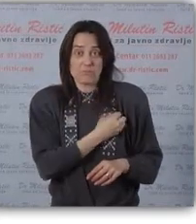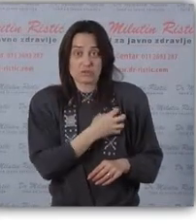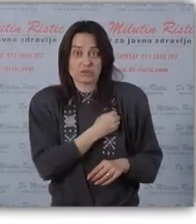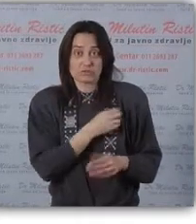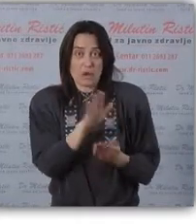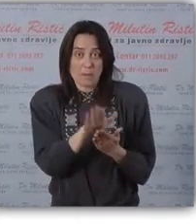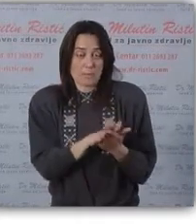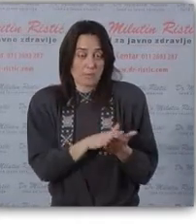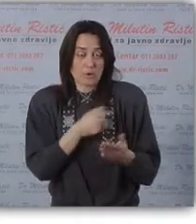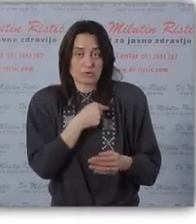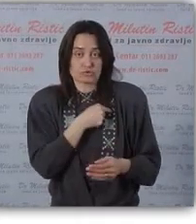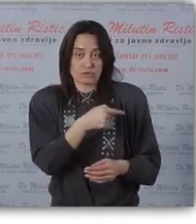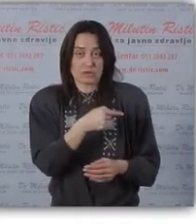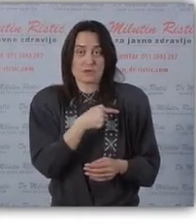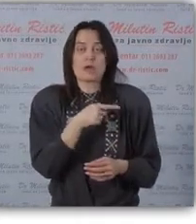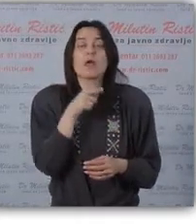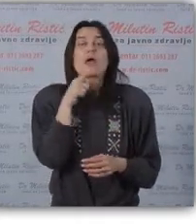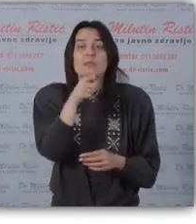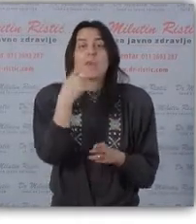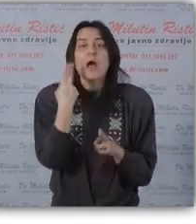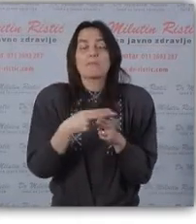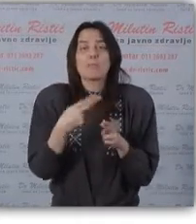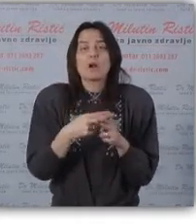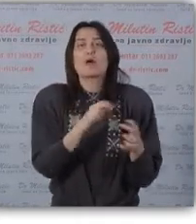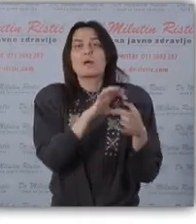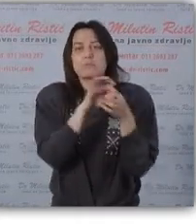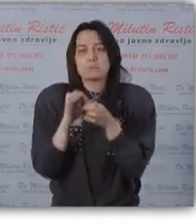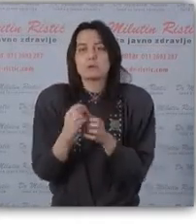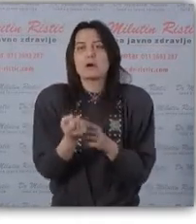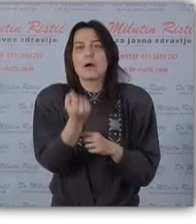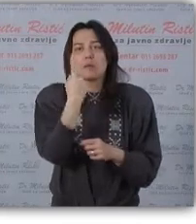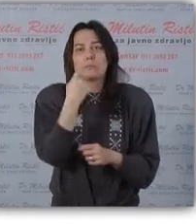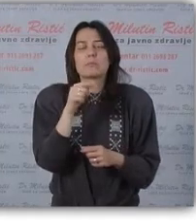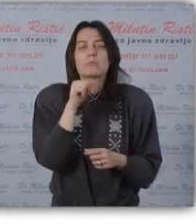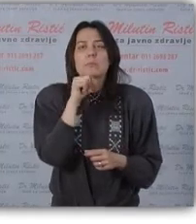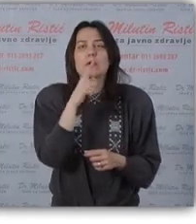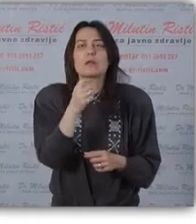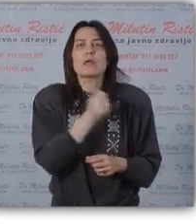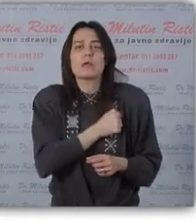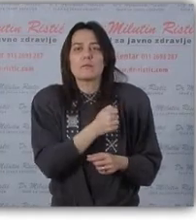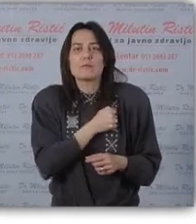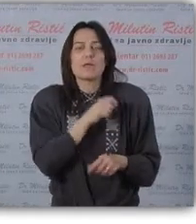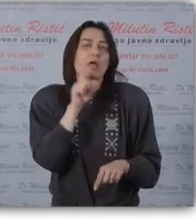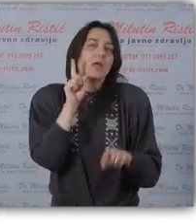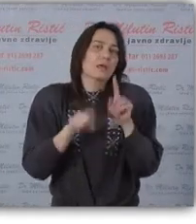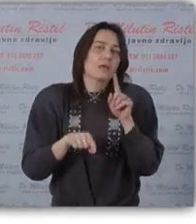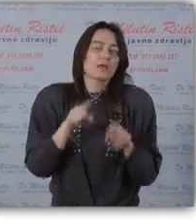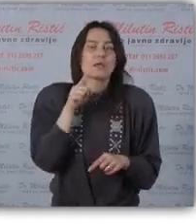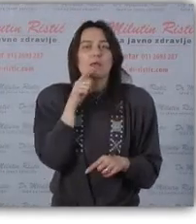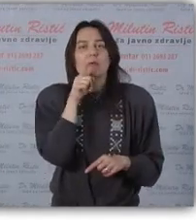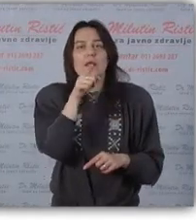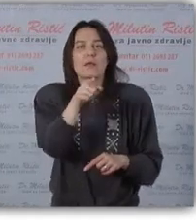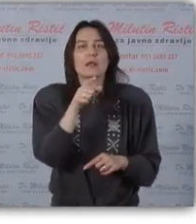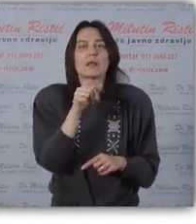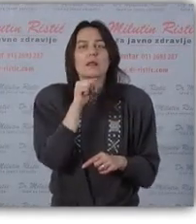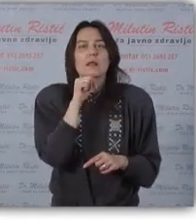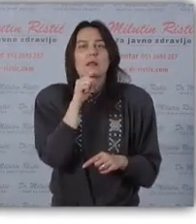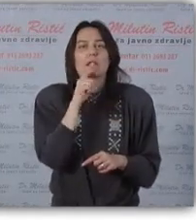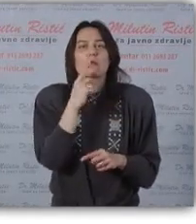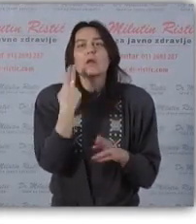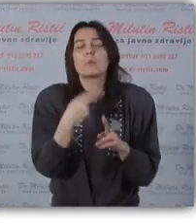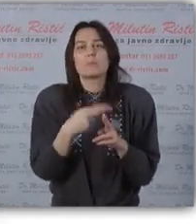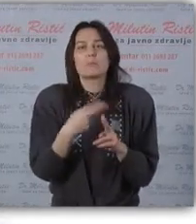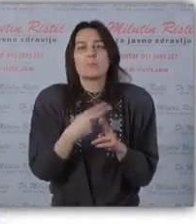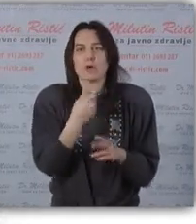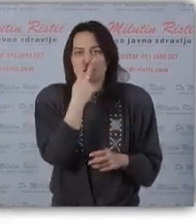koji u srčanom mišiću kreće iz sinoatrijalnog čvora. Takva bolest se najčešće manifestuje nekim bradikardijama ili